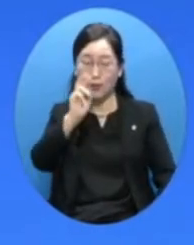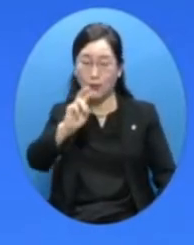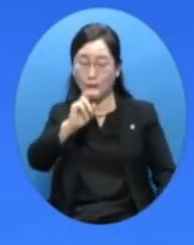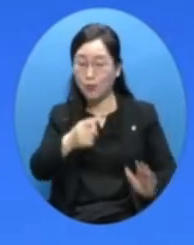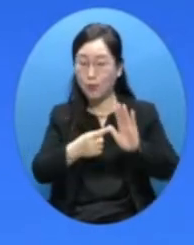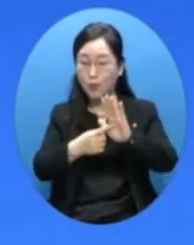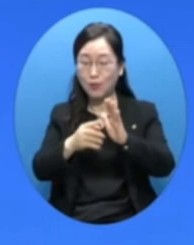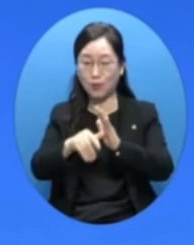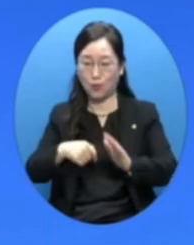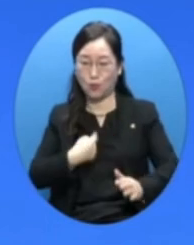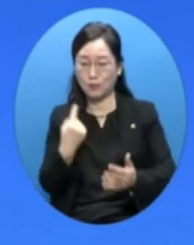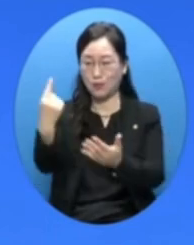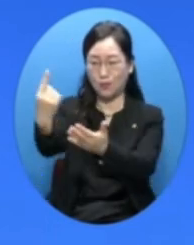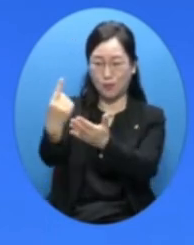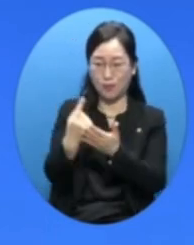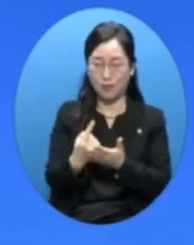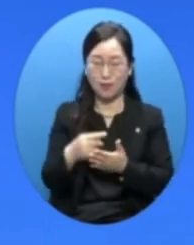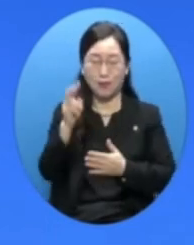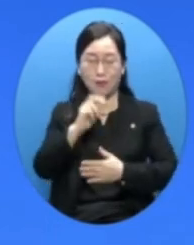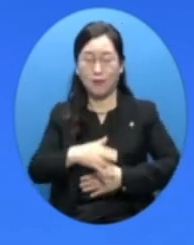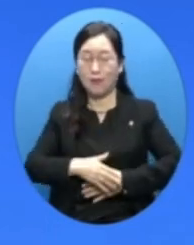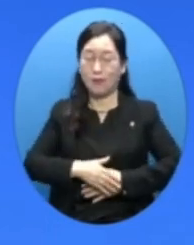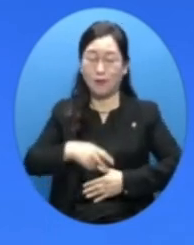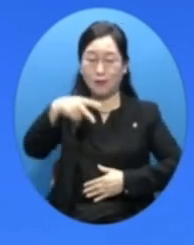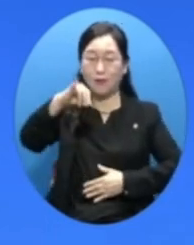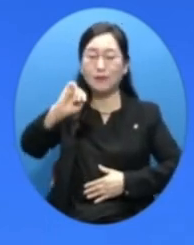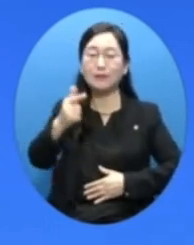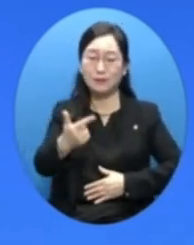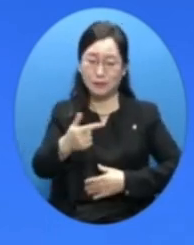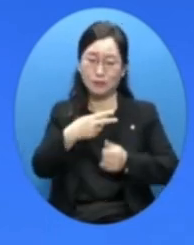늘 노래 부르셨던 분이 우리 신 교수님이신데